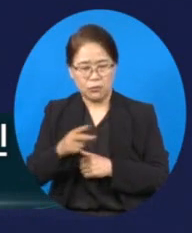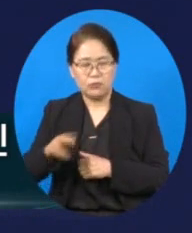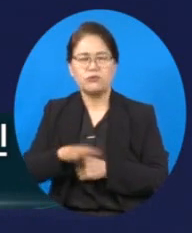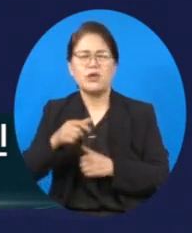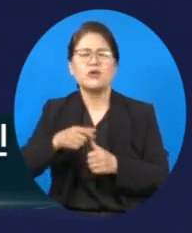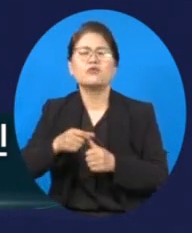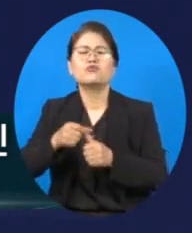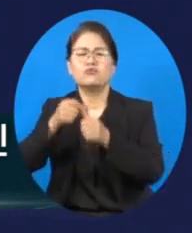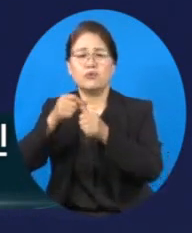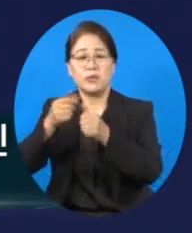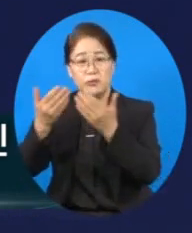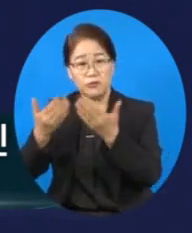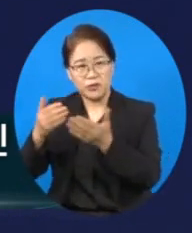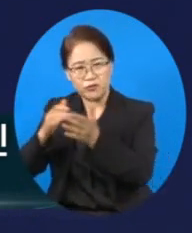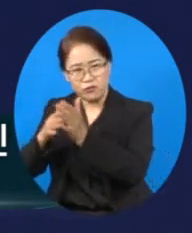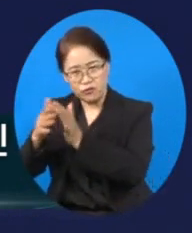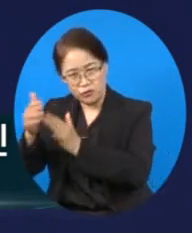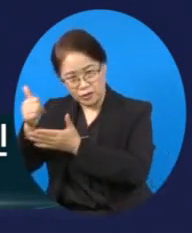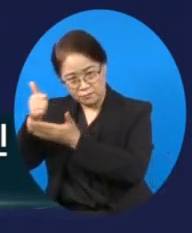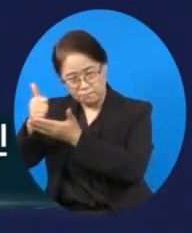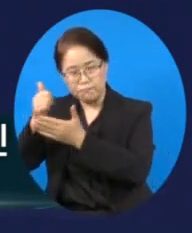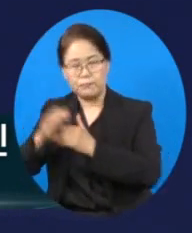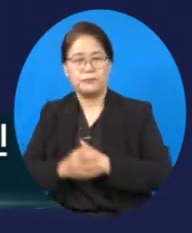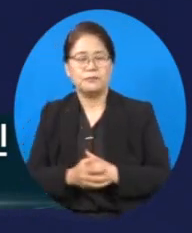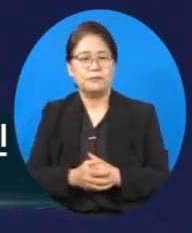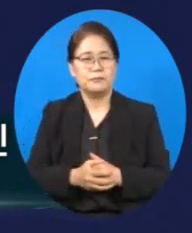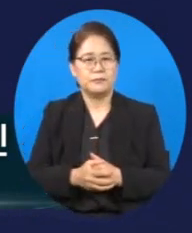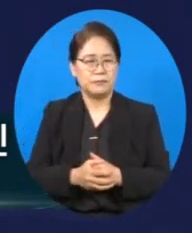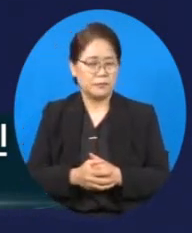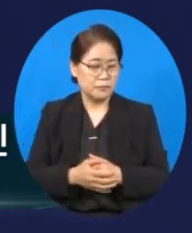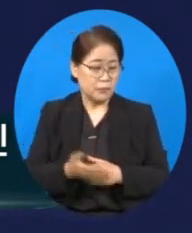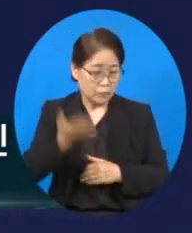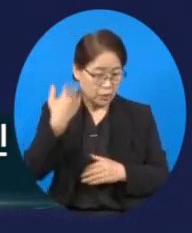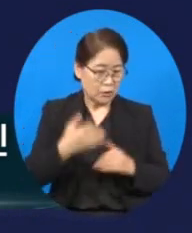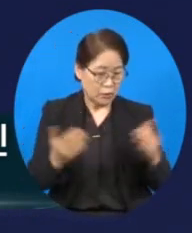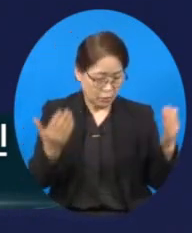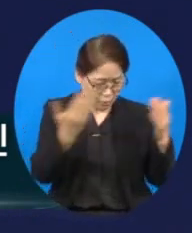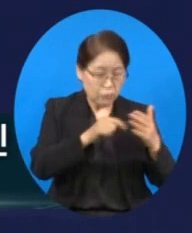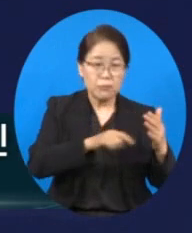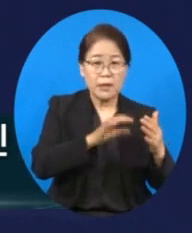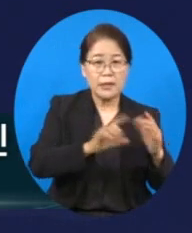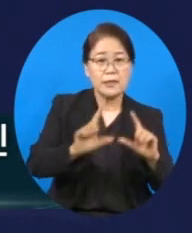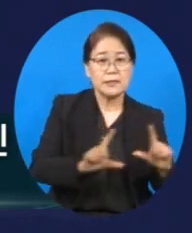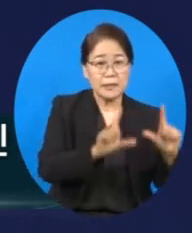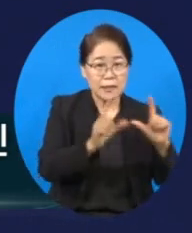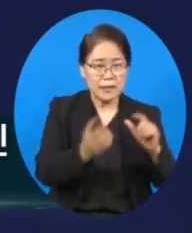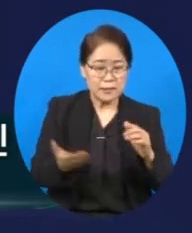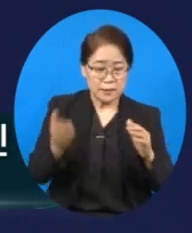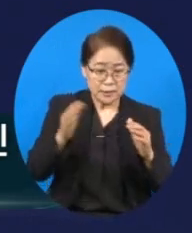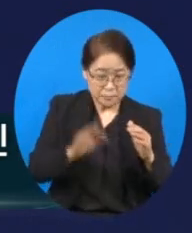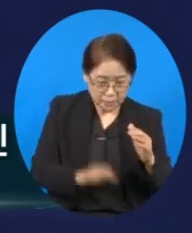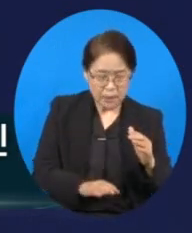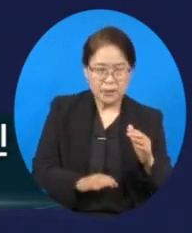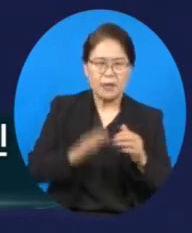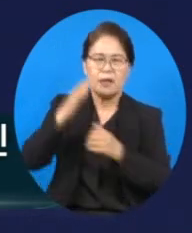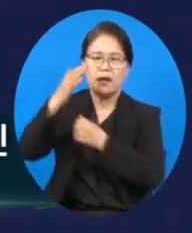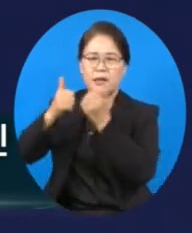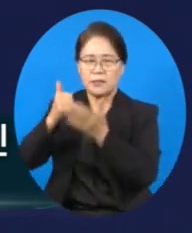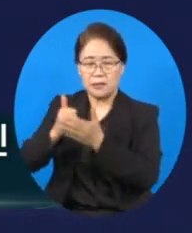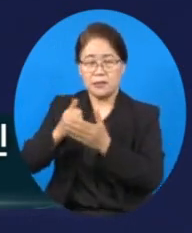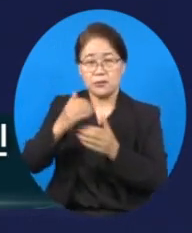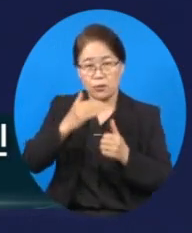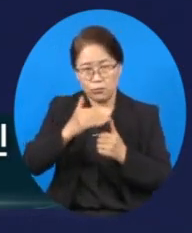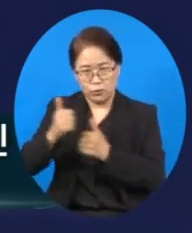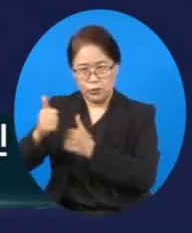있어요 그러니까 과거에 우리가 어둠 가운데 있었는데 하나님께서 어둠 가운데 있던 우리를 불러내서